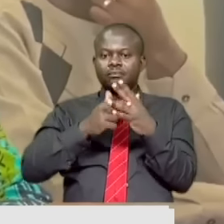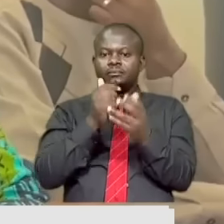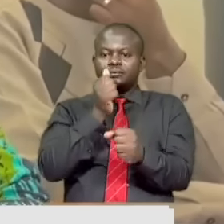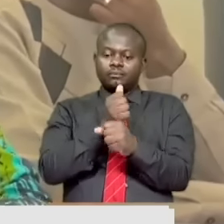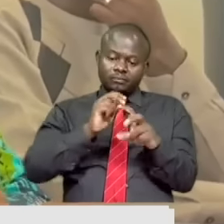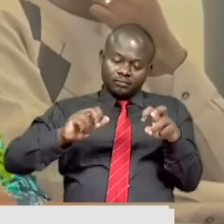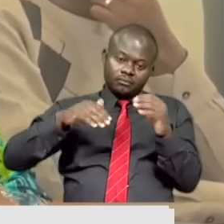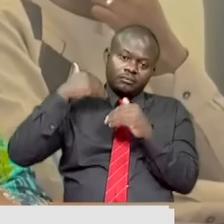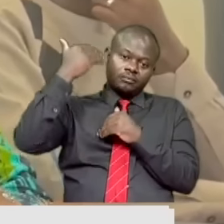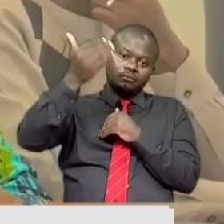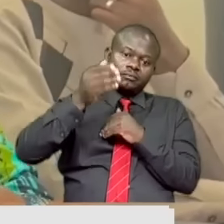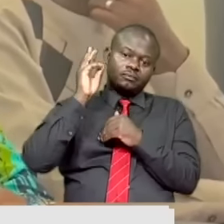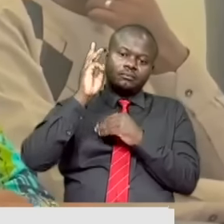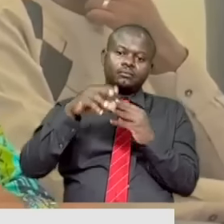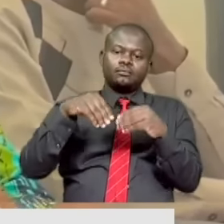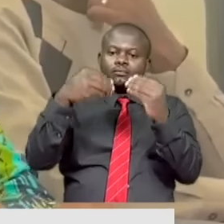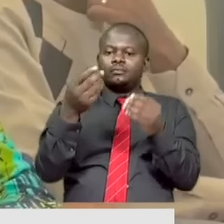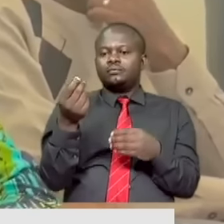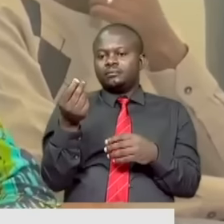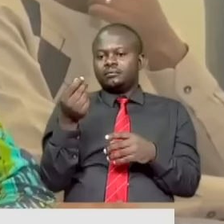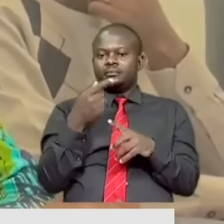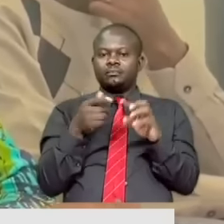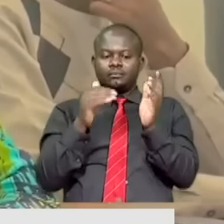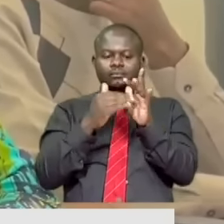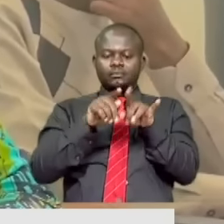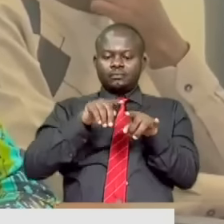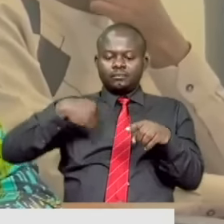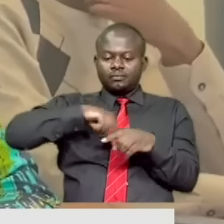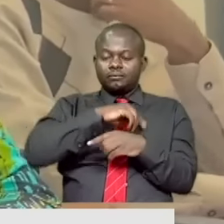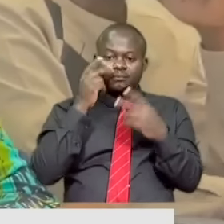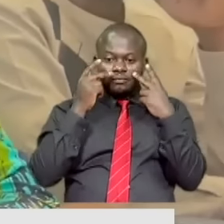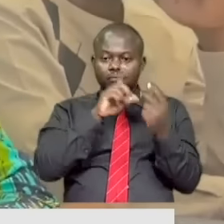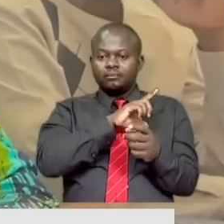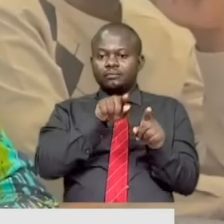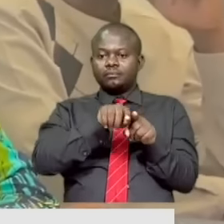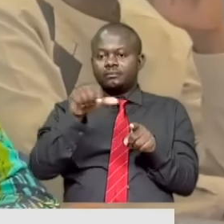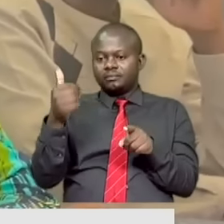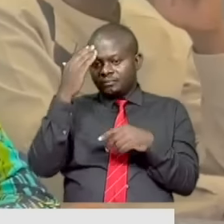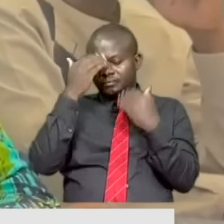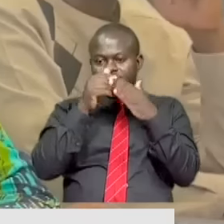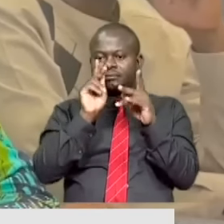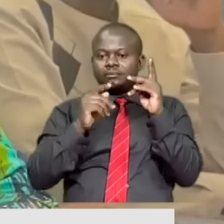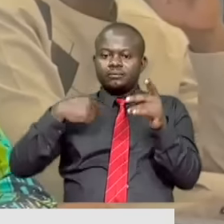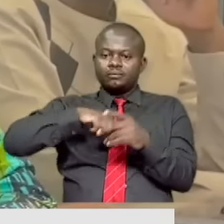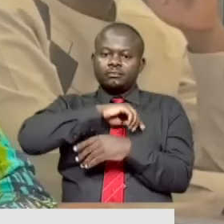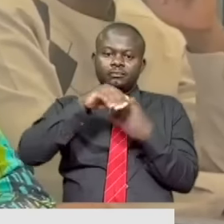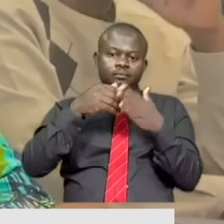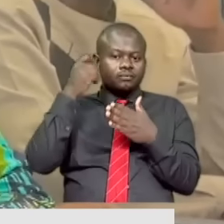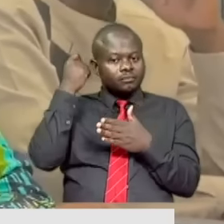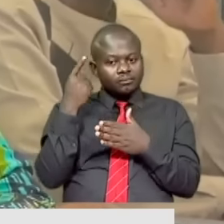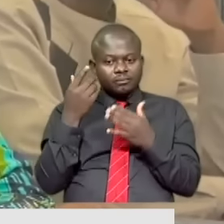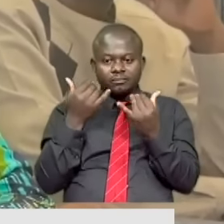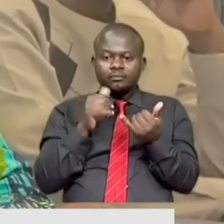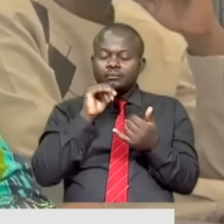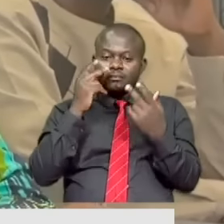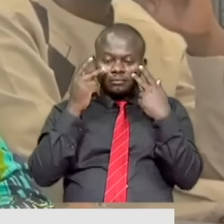nyuma yayo bazabona batanga amafaranga natwe tubashe kubona amahirwe nk'ayabandi babonye kugira ngo abaturage bacu babyumve ko kuba